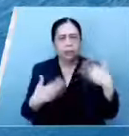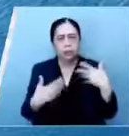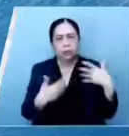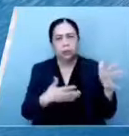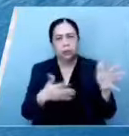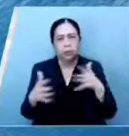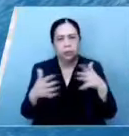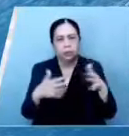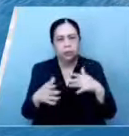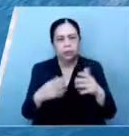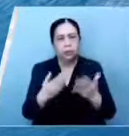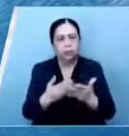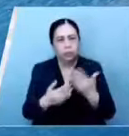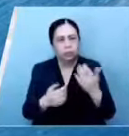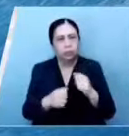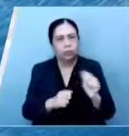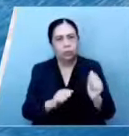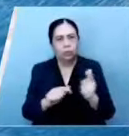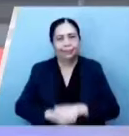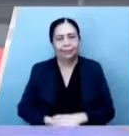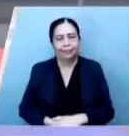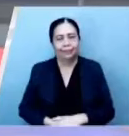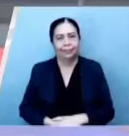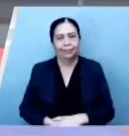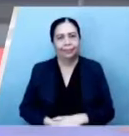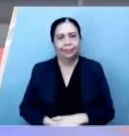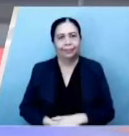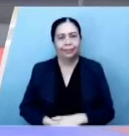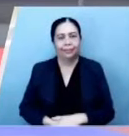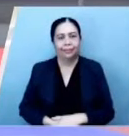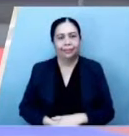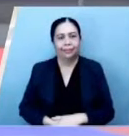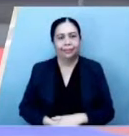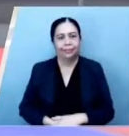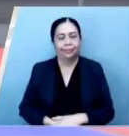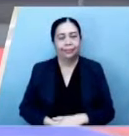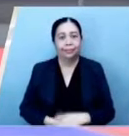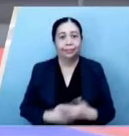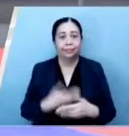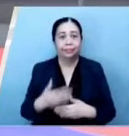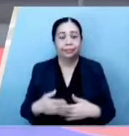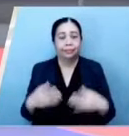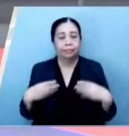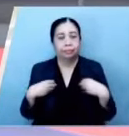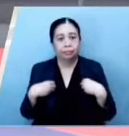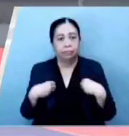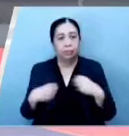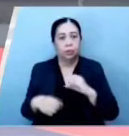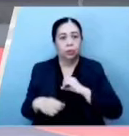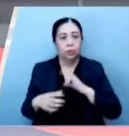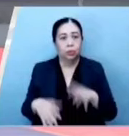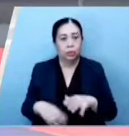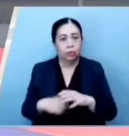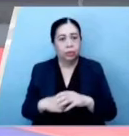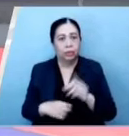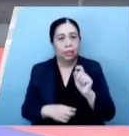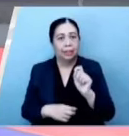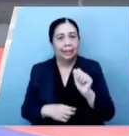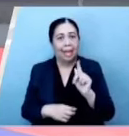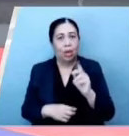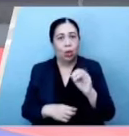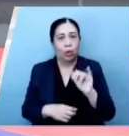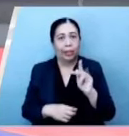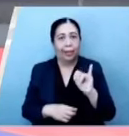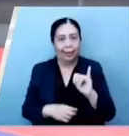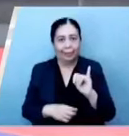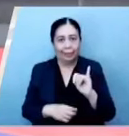sa halos buong bansa. Ang pag-amin ng may-ari ng takoyaki business na gimmick